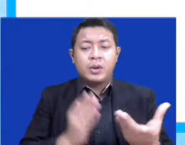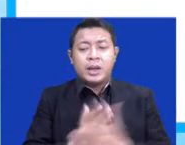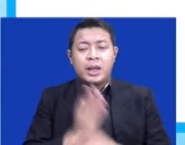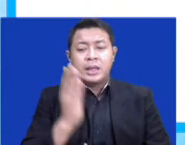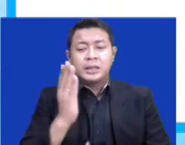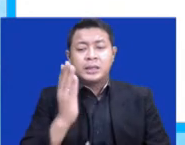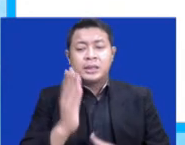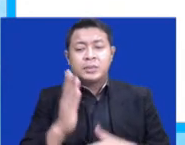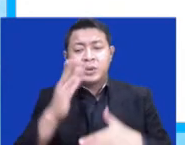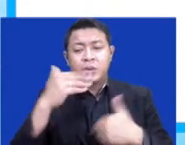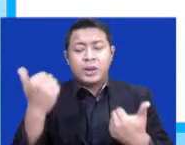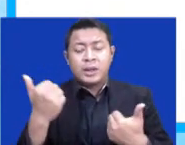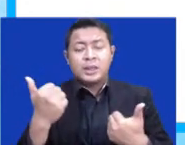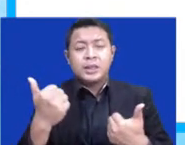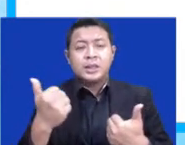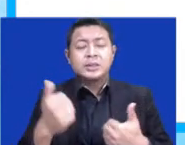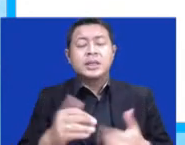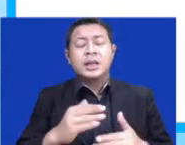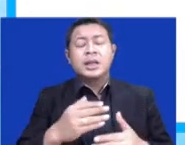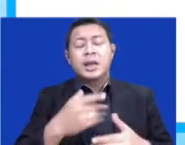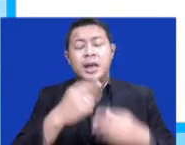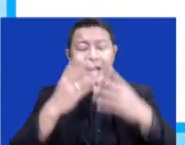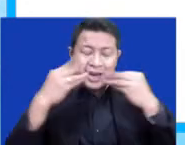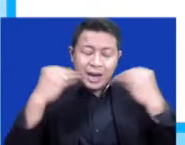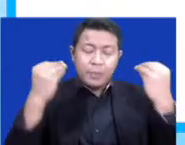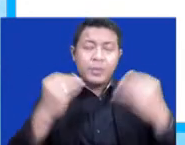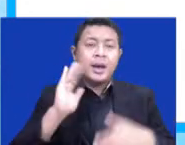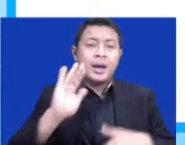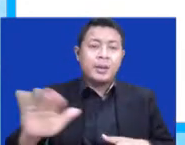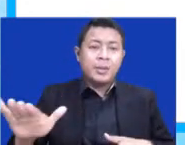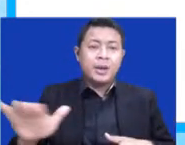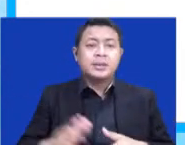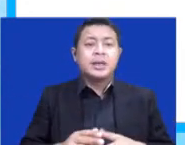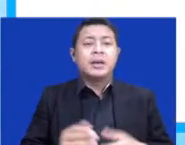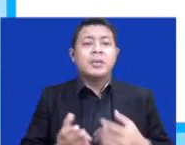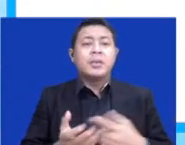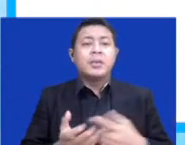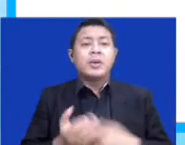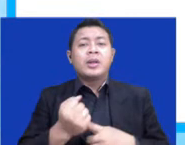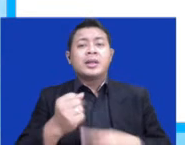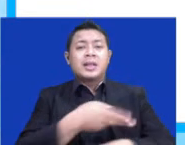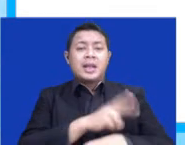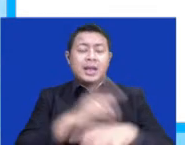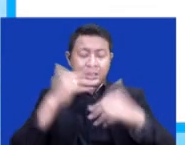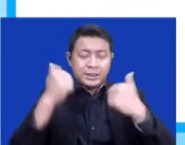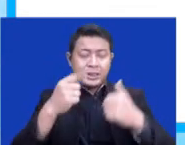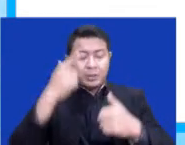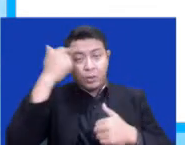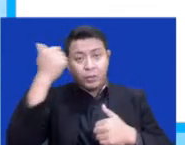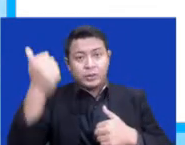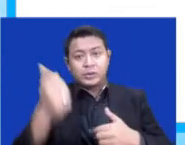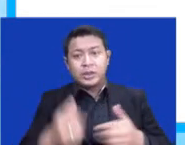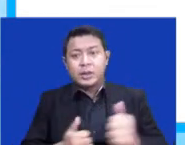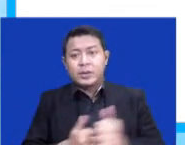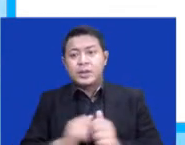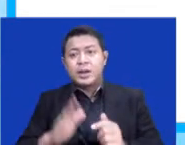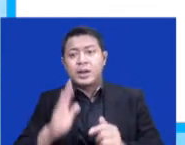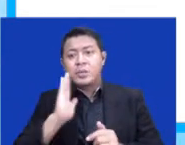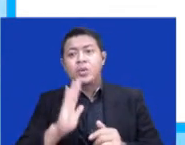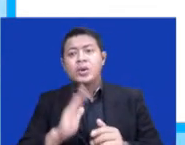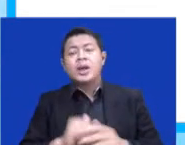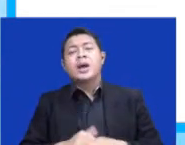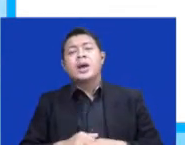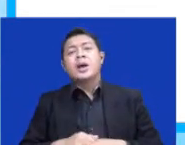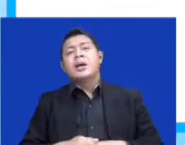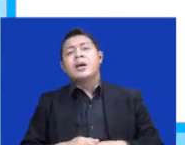ramah remaja. Tujuan ini dicapai melalui pelatihan para tenaga kesehatan profesional dengan melibatkan kaum muda dalam menilai